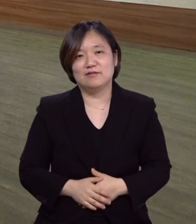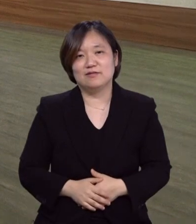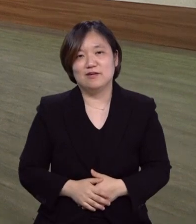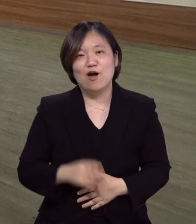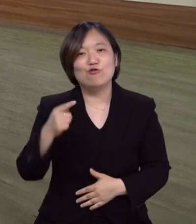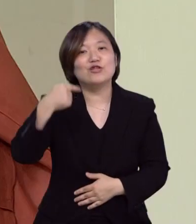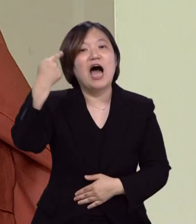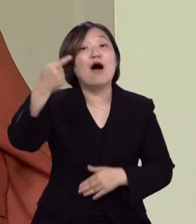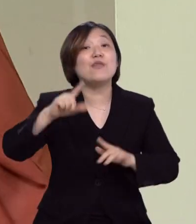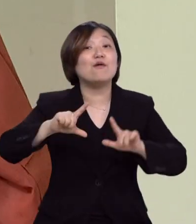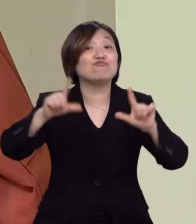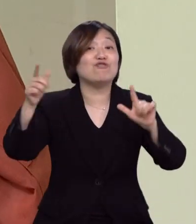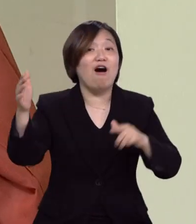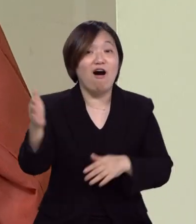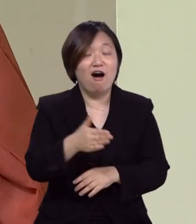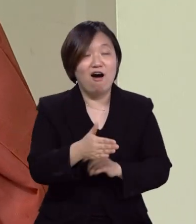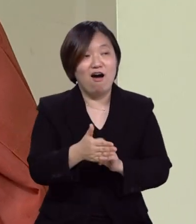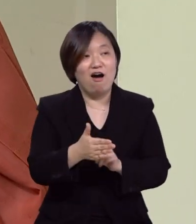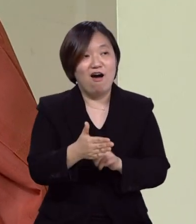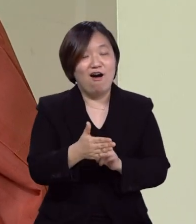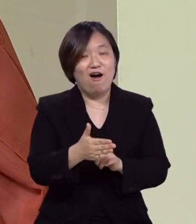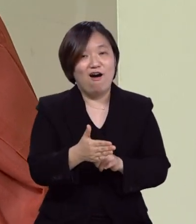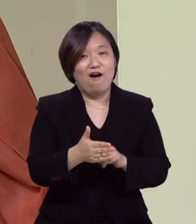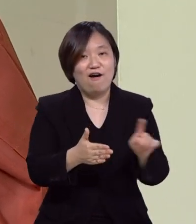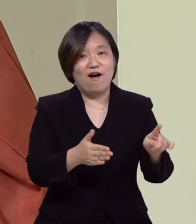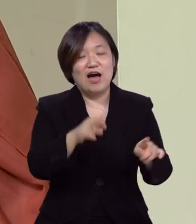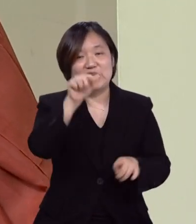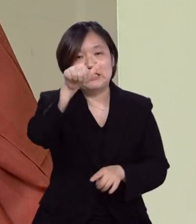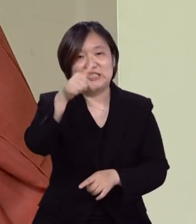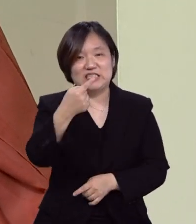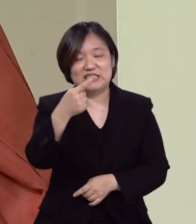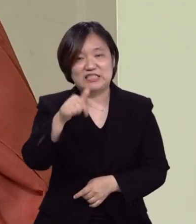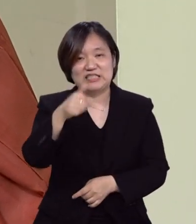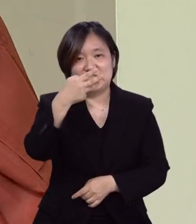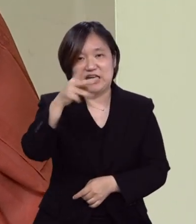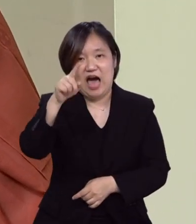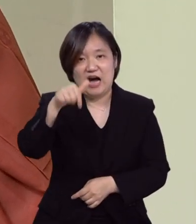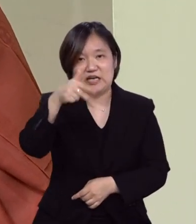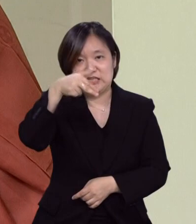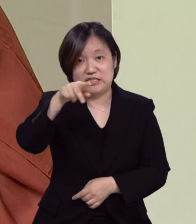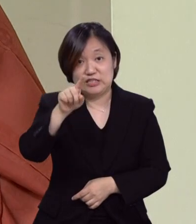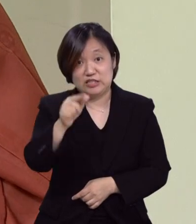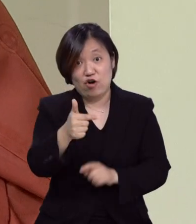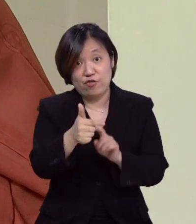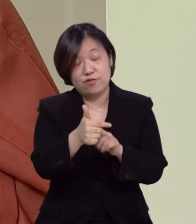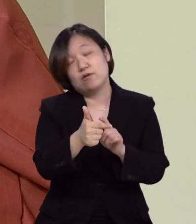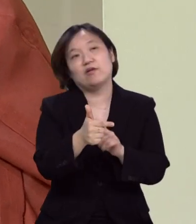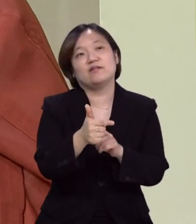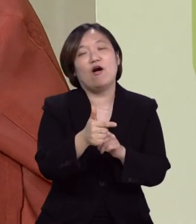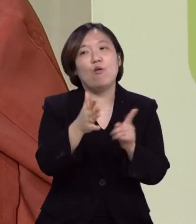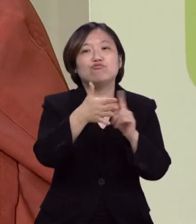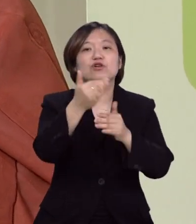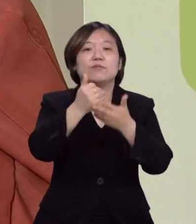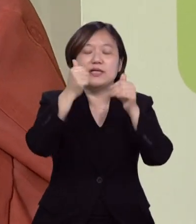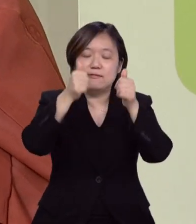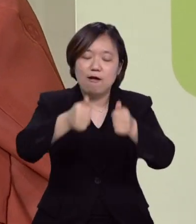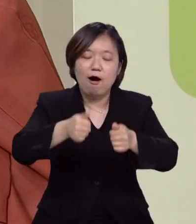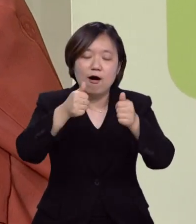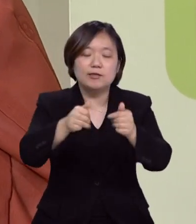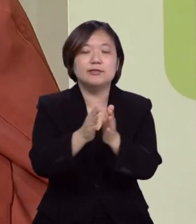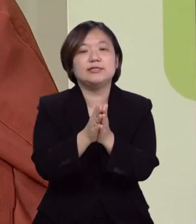이제 극락전 이제 법당에서 절을 올렸답니다 절을 올리는데